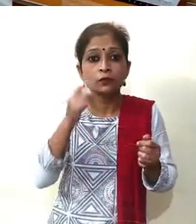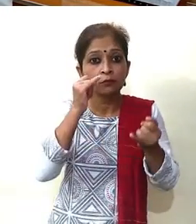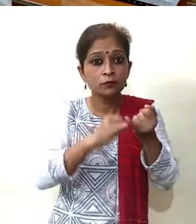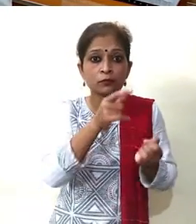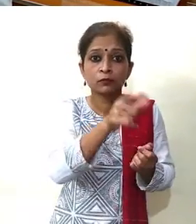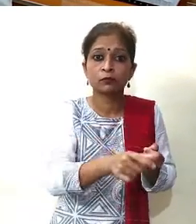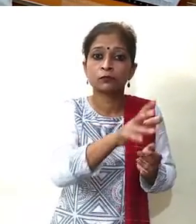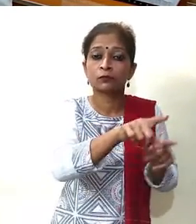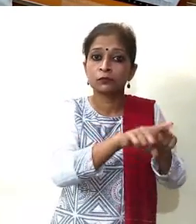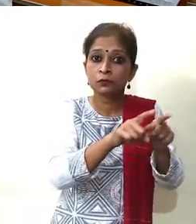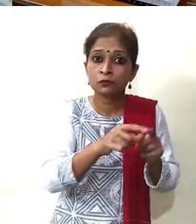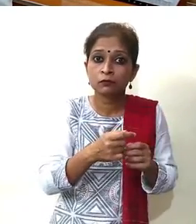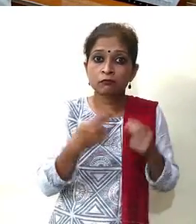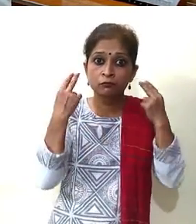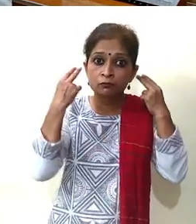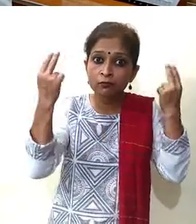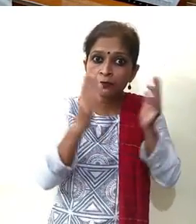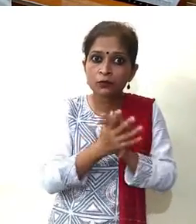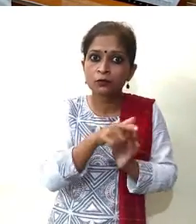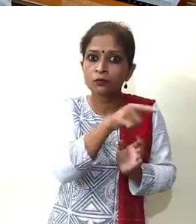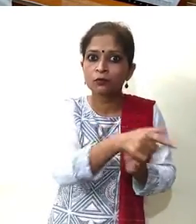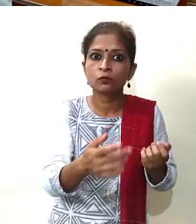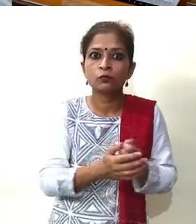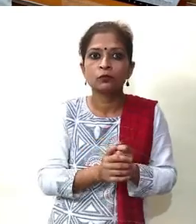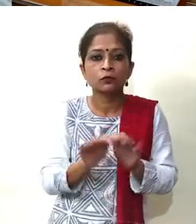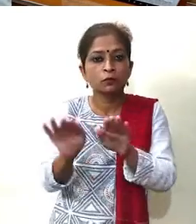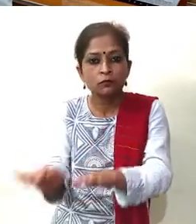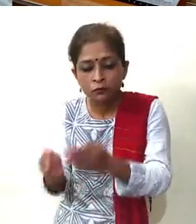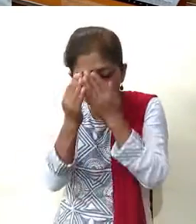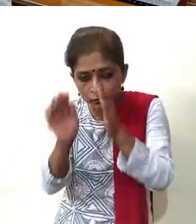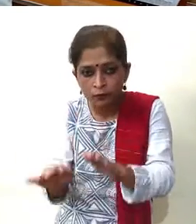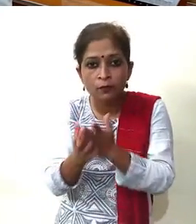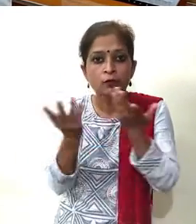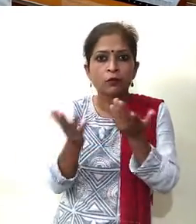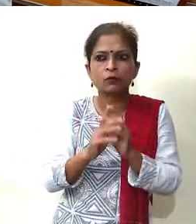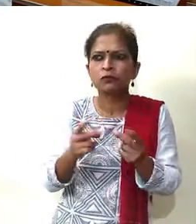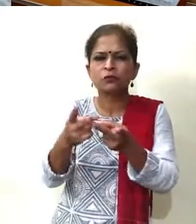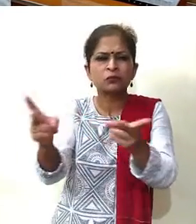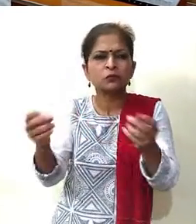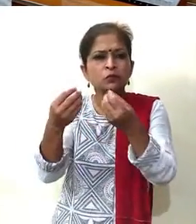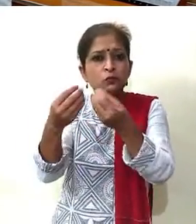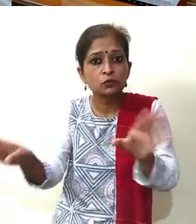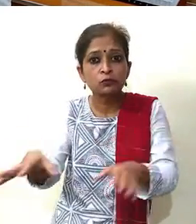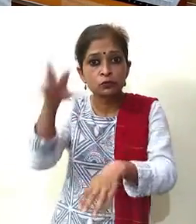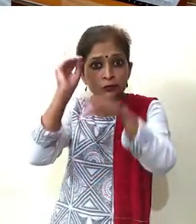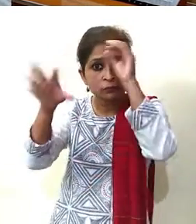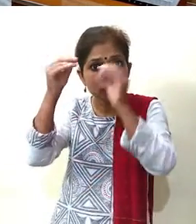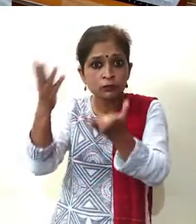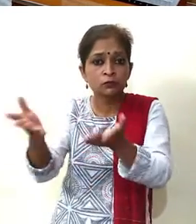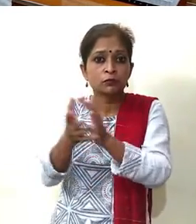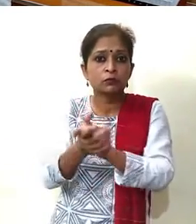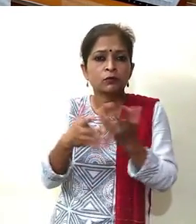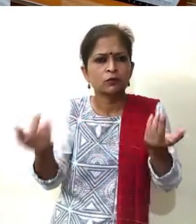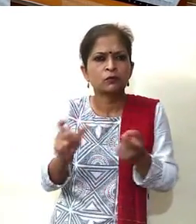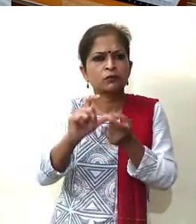भी प्रतिभावान व्यक्ति वहां झुक जाते हैं जहां की कुछ भी सीखने को हो। तो हमारी सभ्यता संस्कृति ऐसी रही